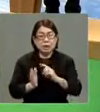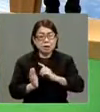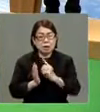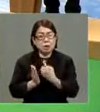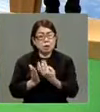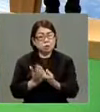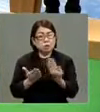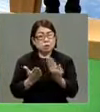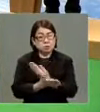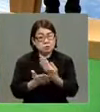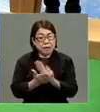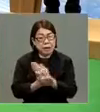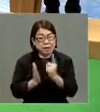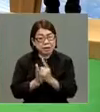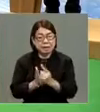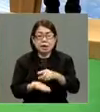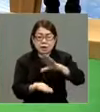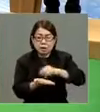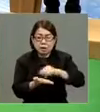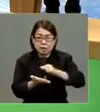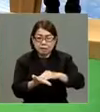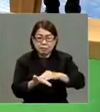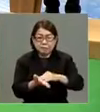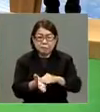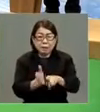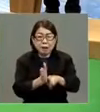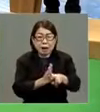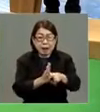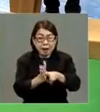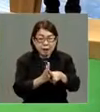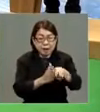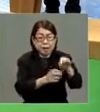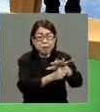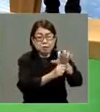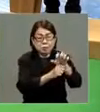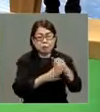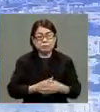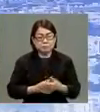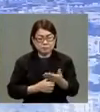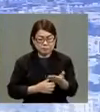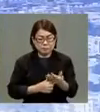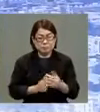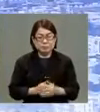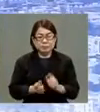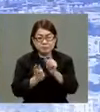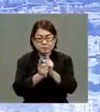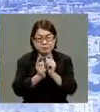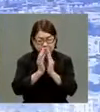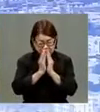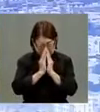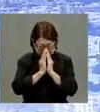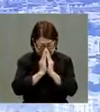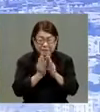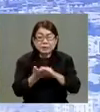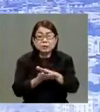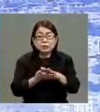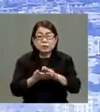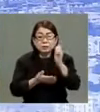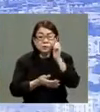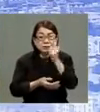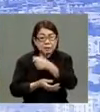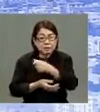านข้อมูลมาตรการแก้ไขปัญหาโรคติดเชื้อไวรัสโคโรนา2019เรียนเชิญครับ ครับสวัสดีครับขออนุญาตถอดหน้